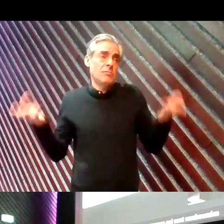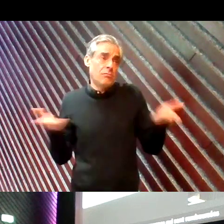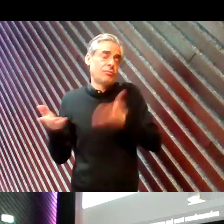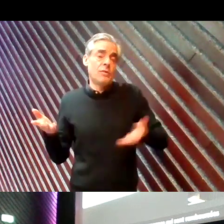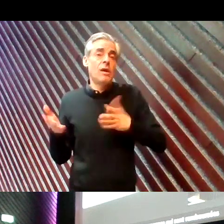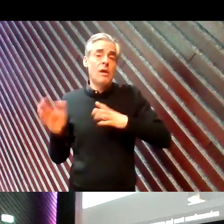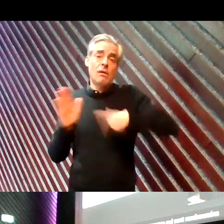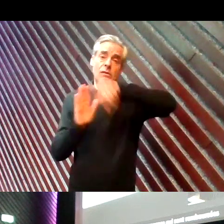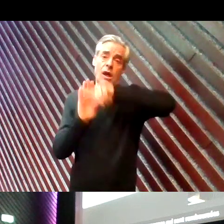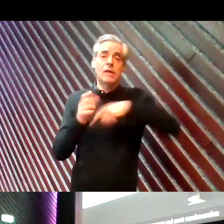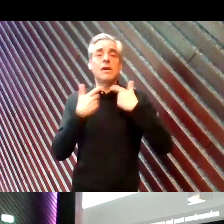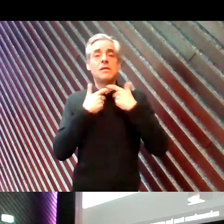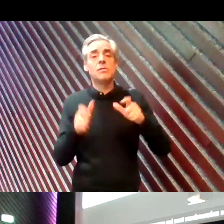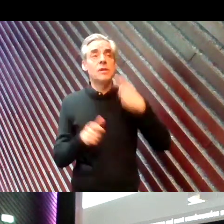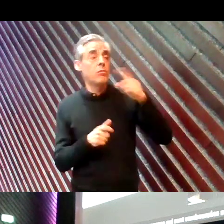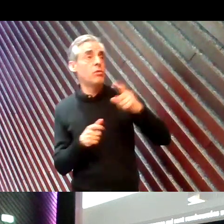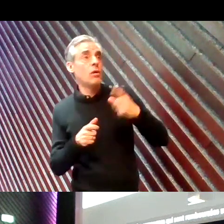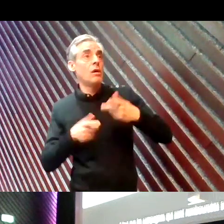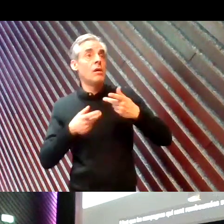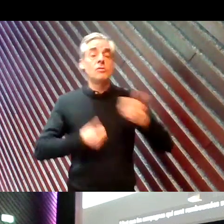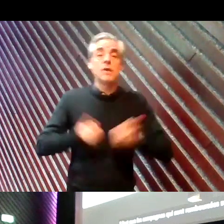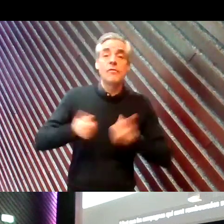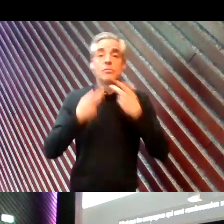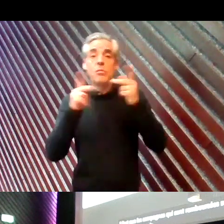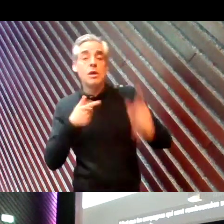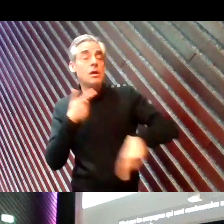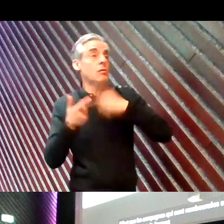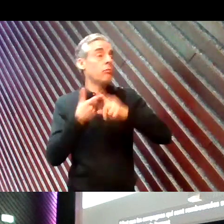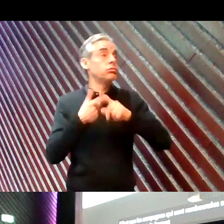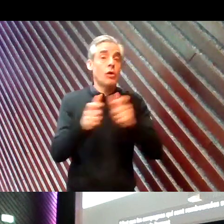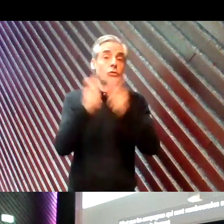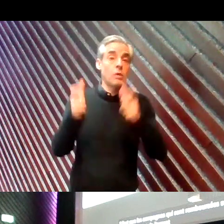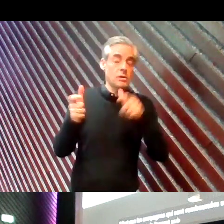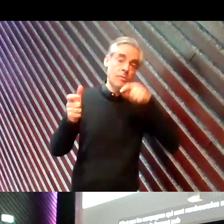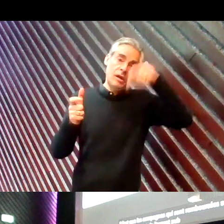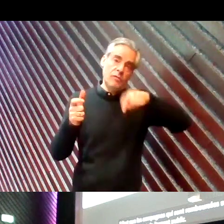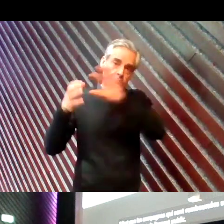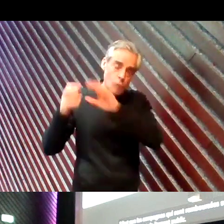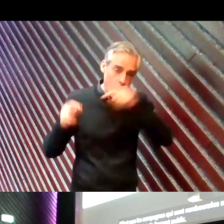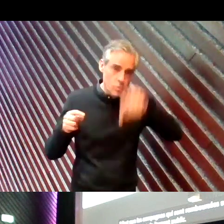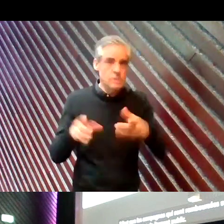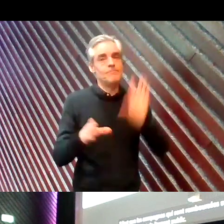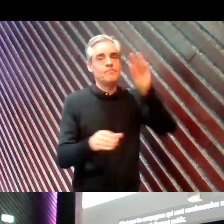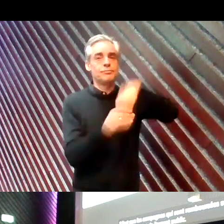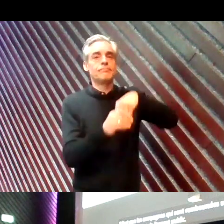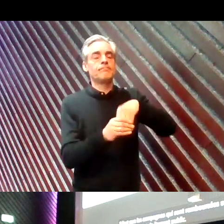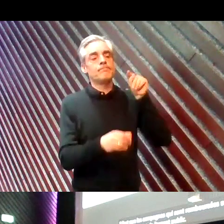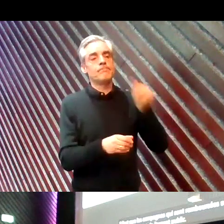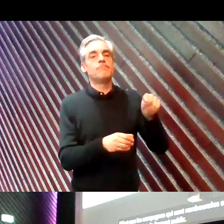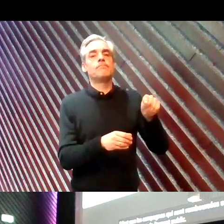On a des règles d'accessibilité pour les services publics, pour les entreprises. À un moment donné, cette obligation